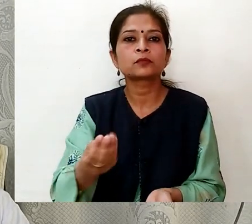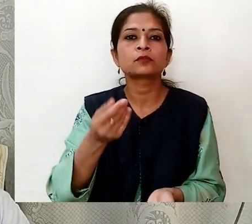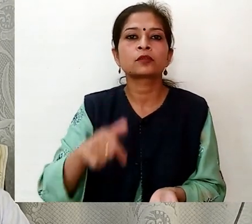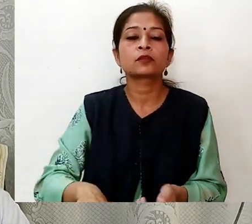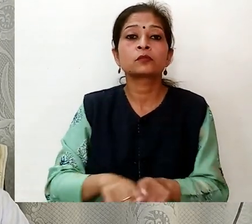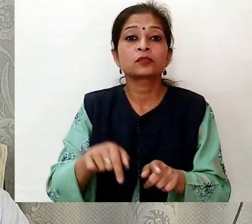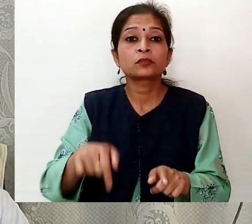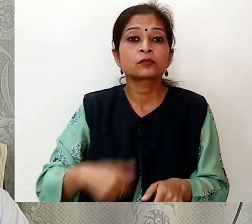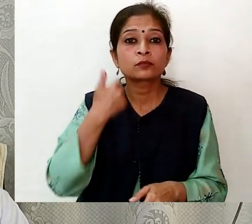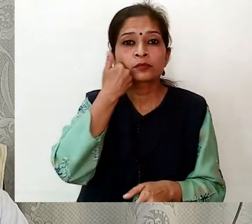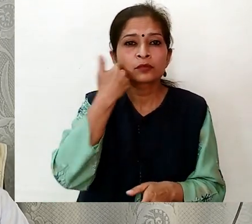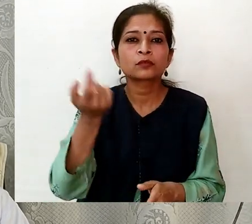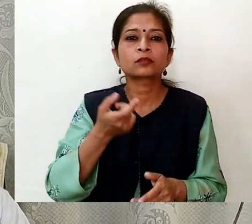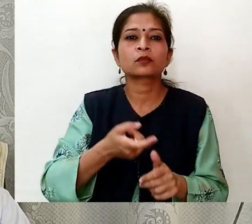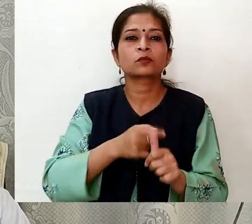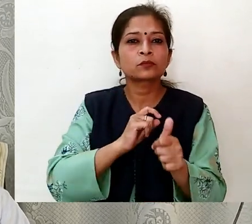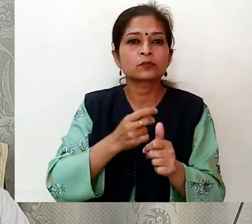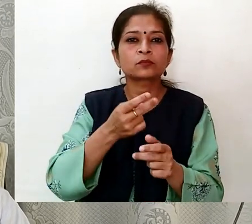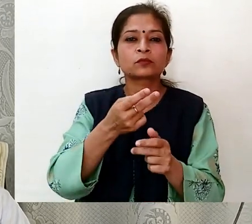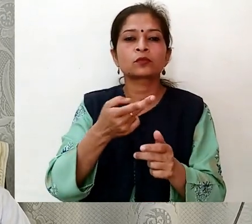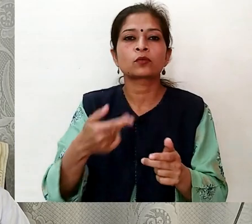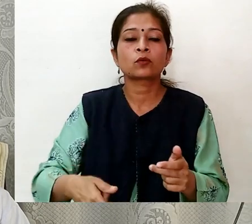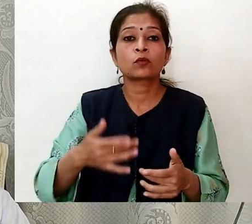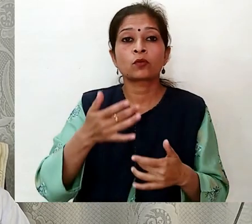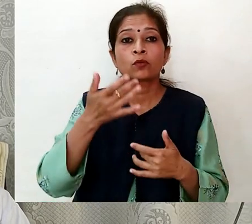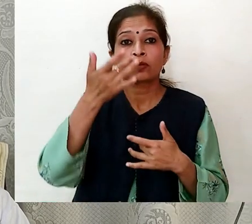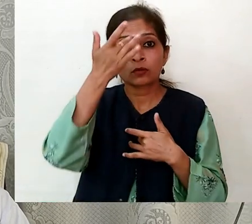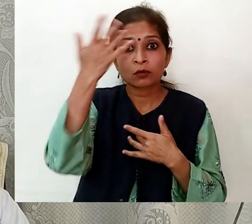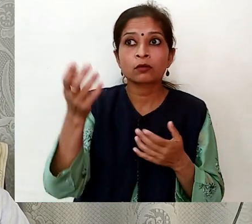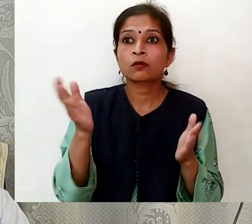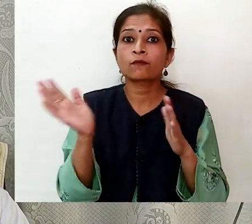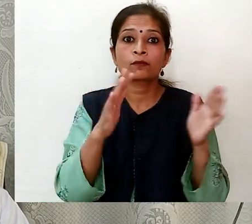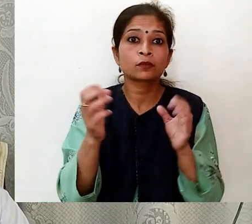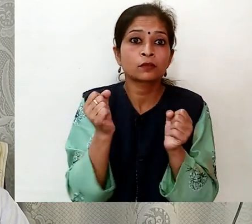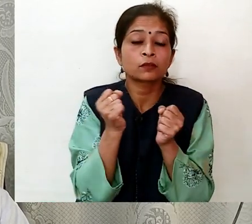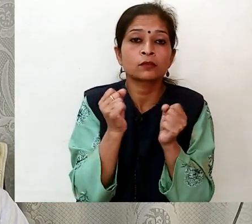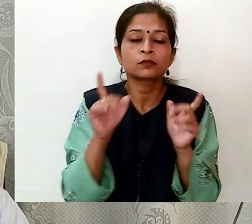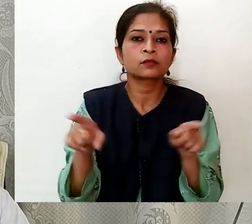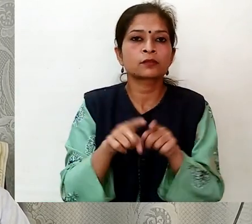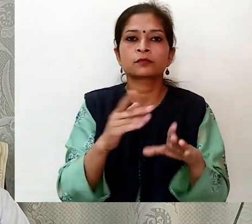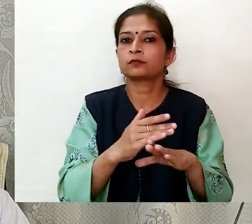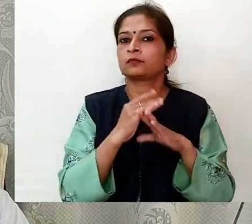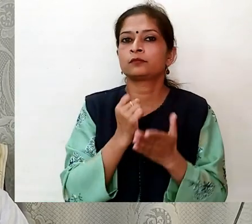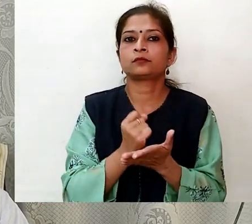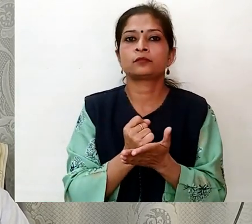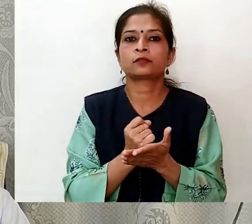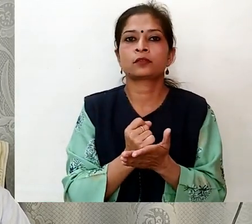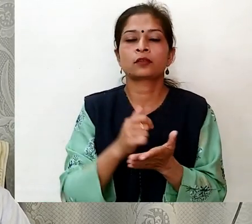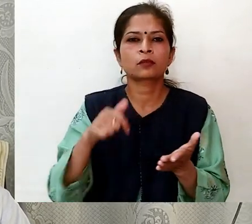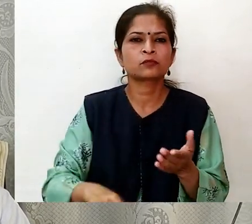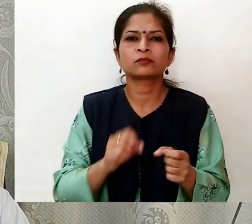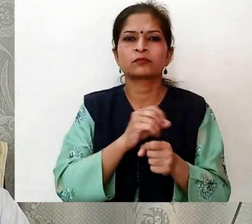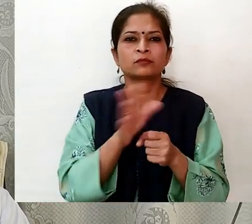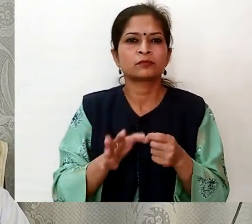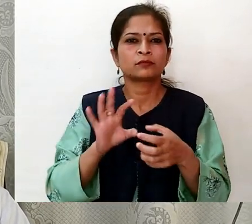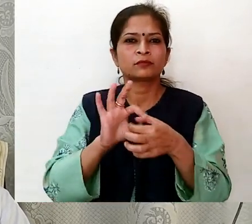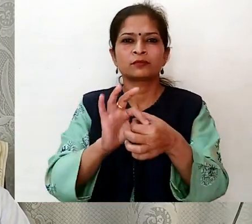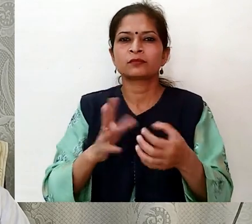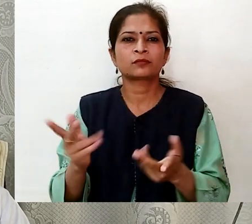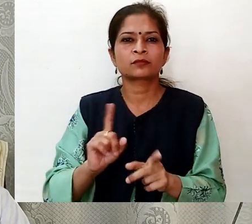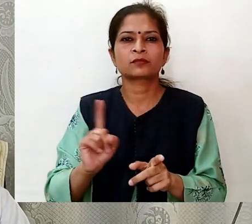इस परिस्थिति में हम ठंडे पेय, ठंडे पदार्थ और ठंड लगना, तीनों चीजों को अवॉइड करने की कोशिश करेंगे। हालांकि इनका